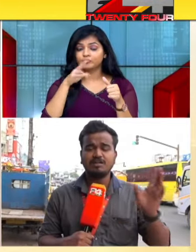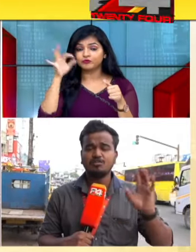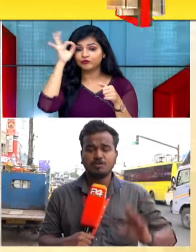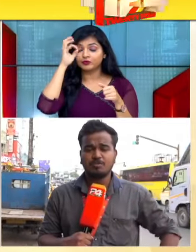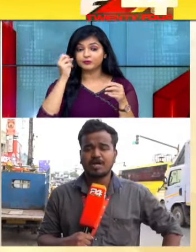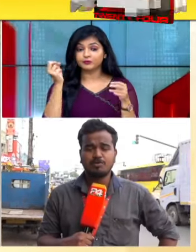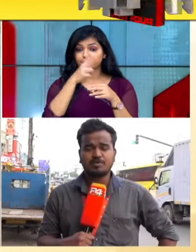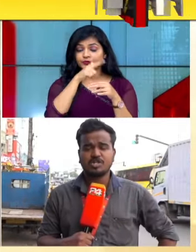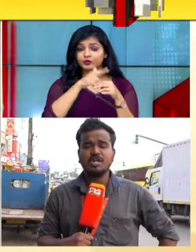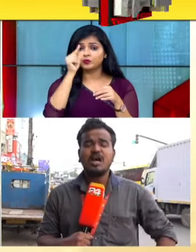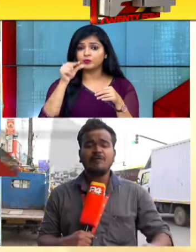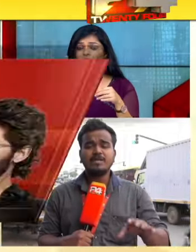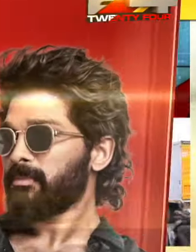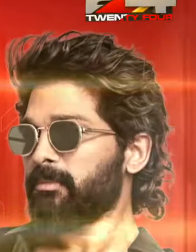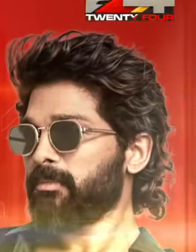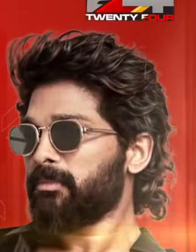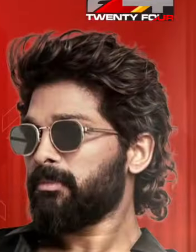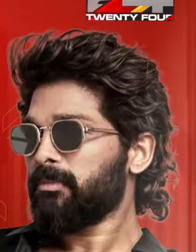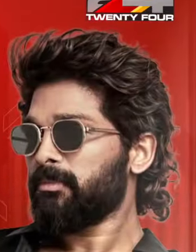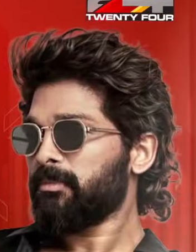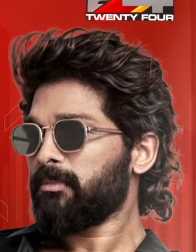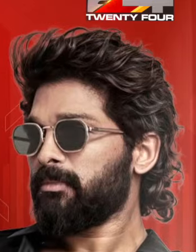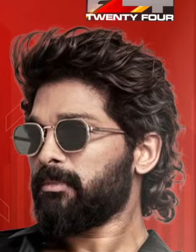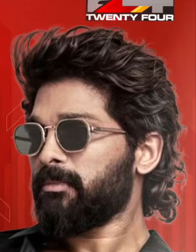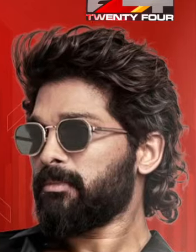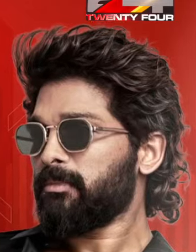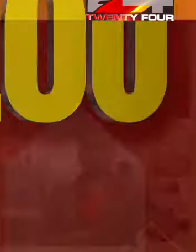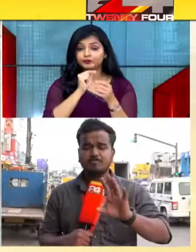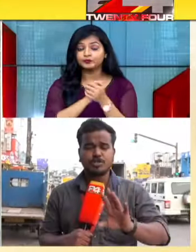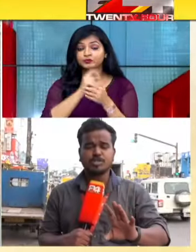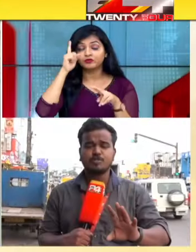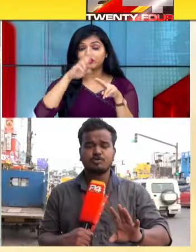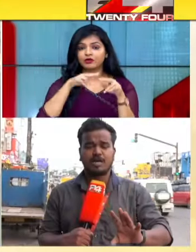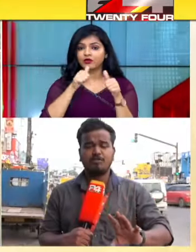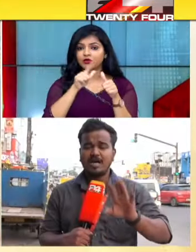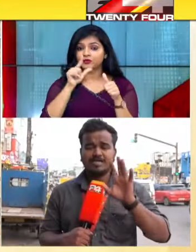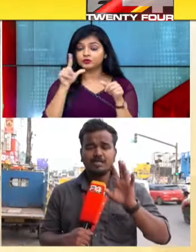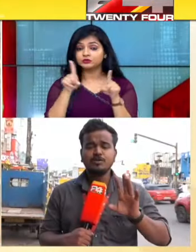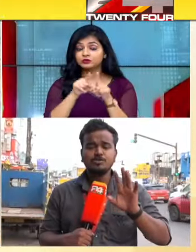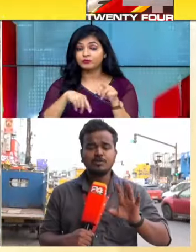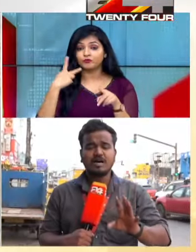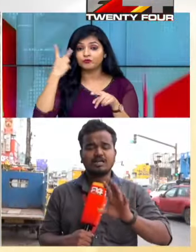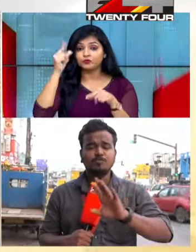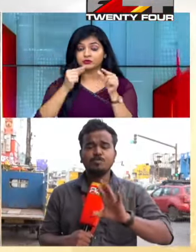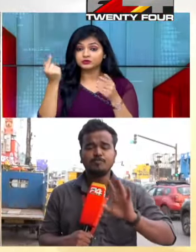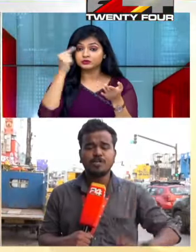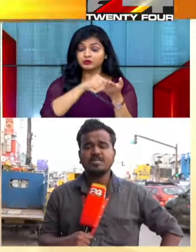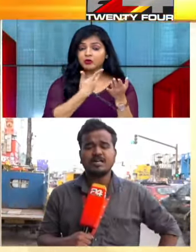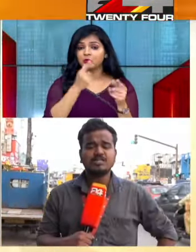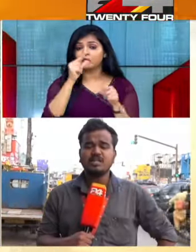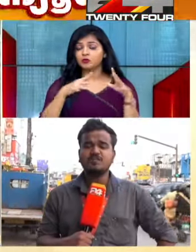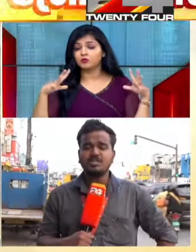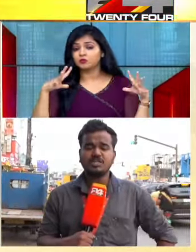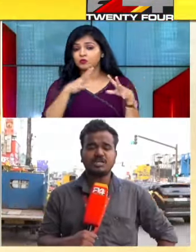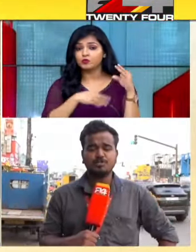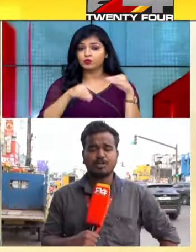പോകുന്നതിനെ ന്യായീകരിക്കുന്ന ഒരു വിഭാഗമുണ്ട്. പക്ഷേ അവിടെ അല്ലു അർജുനെ പോലൊരു നടൻ എത്തുമ്പോൾ സ്വാഭാവികമായും സുരക്ഷാ പ്രശ്നമുണ്ടാകും. അത് അല്ലു അർജുൻ മുൻകൂട്ടി